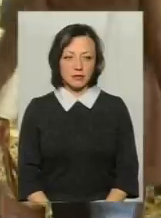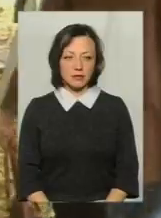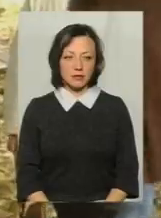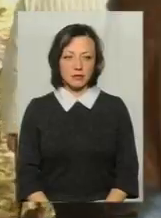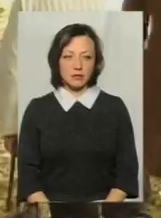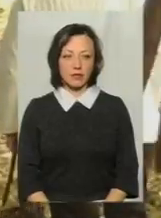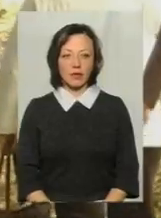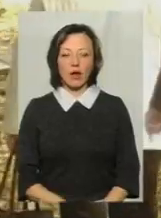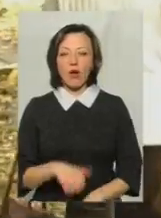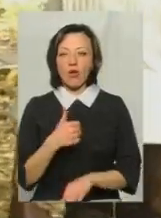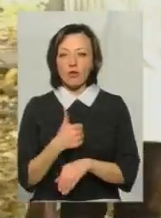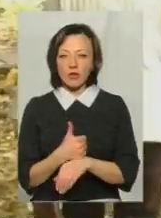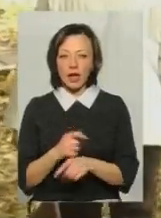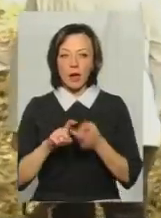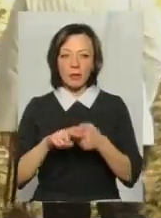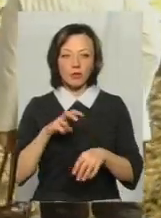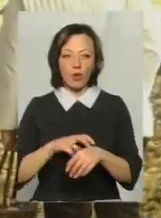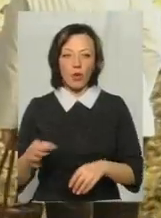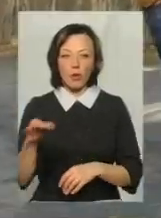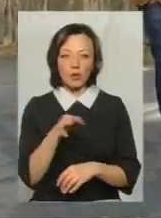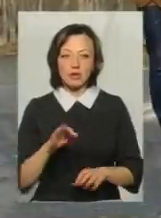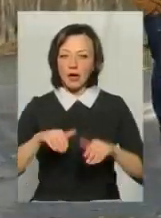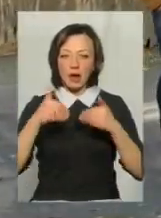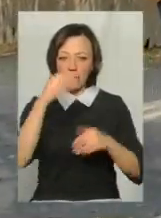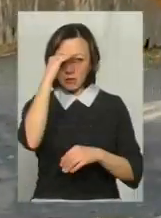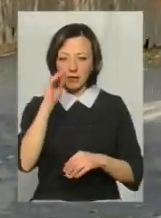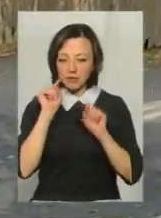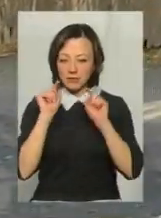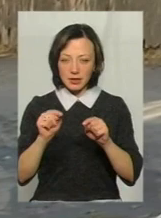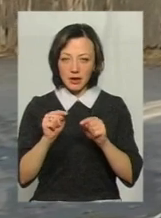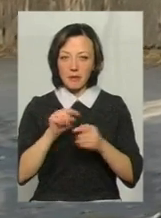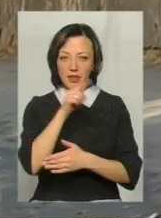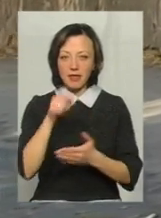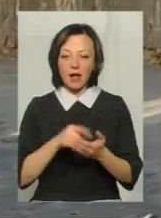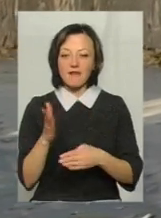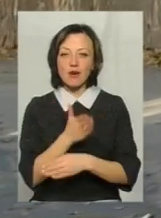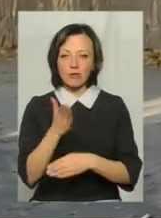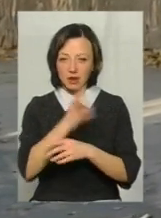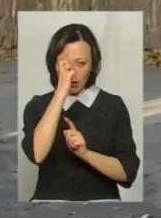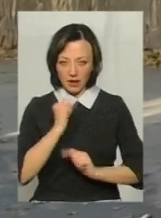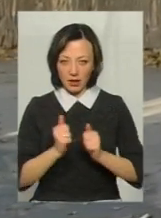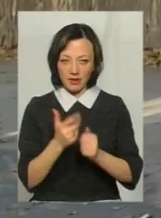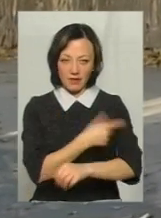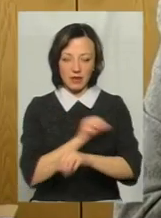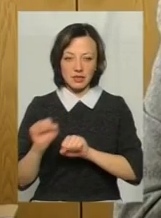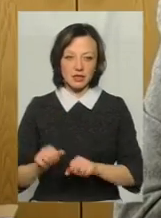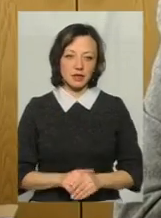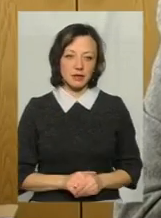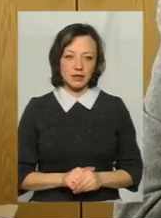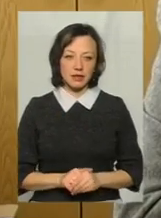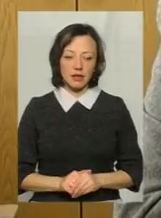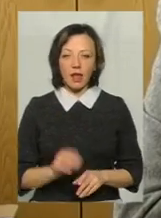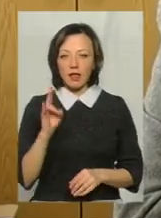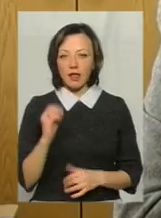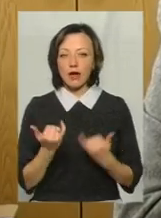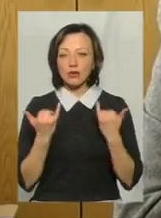Головний епідеміолог області радить батькам не зациклюватись на питанні країни-виробника вакцини. На сьогоднішній день